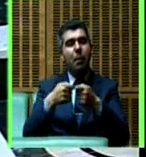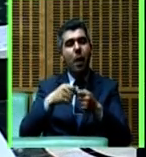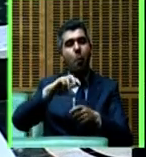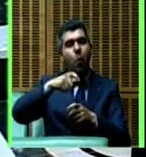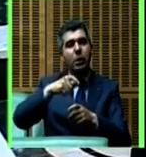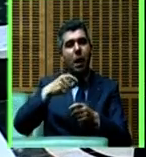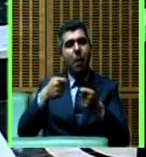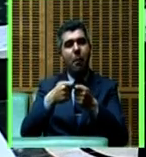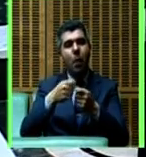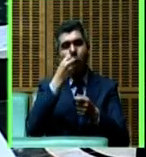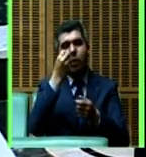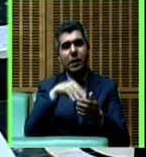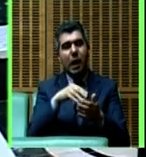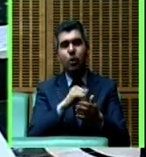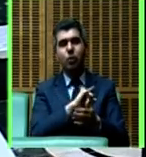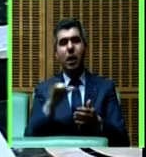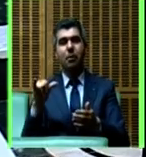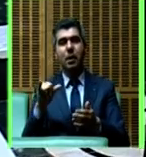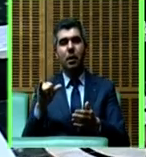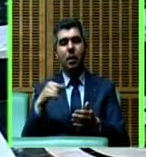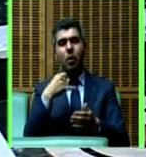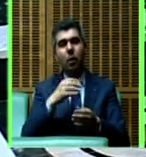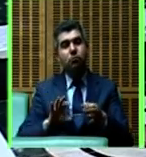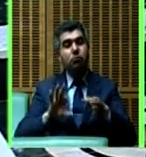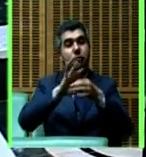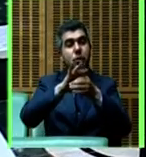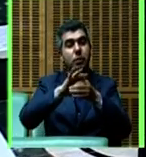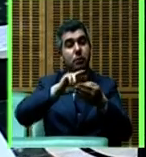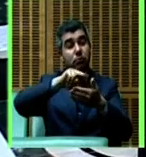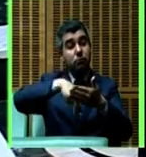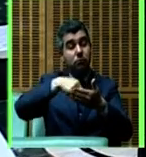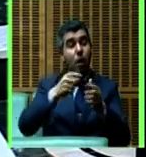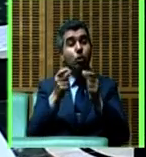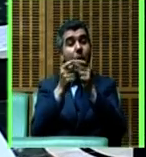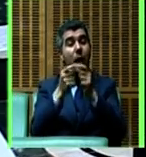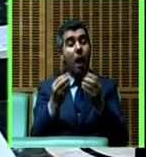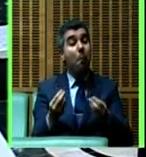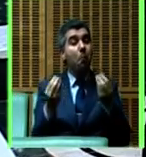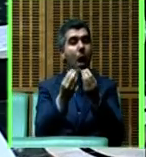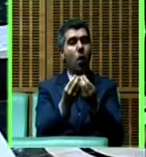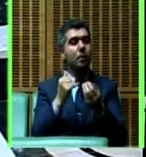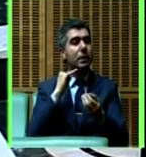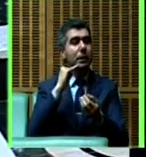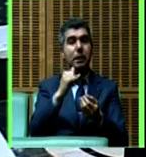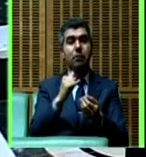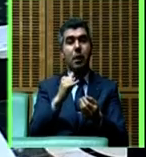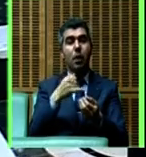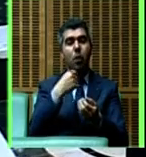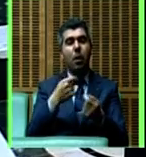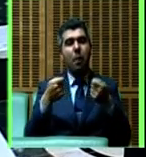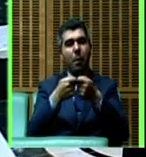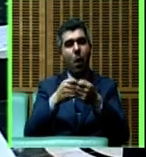الشيء ما يمكن لناش السيد المستشار أن نقوم به إلا في إطار شراكة مع القطاع الخاص، وهذا بطبيعة الحال ينتظم في